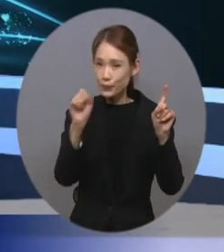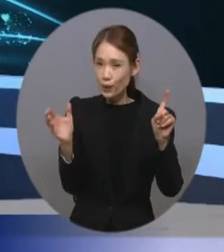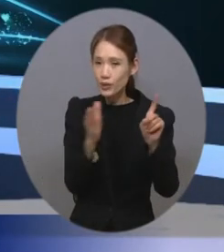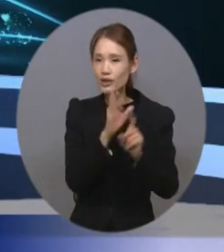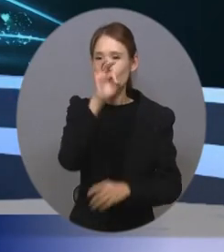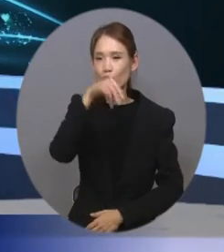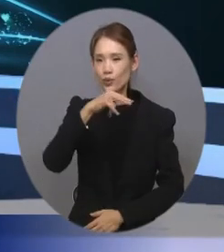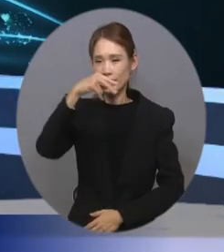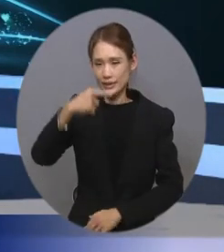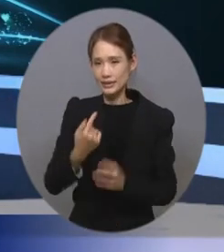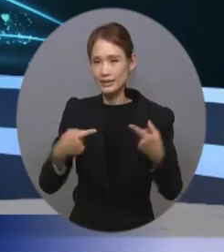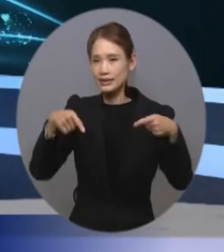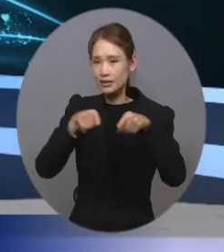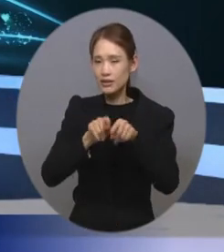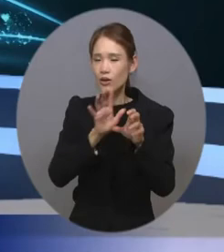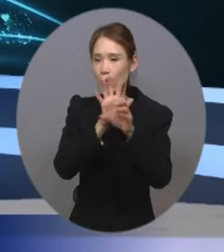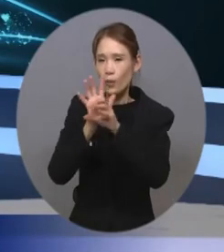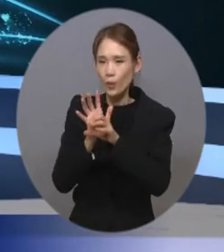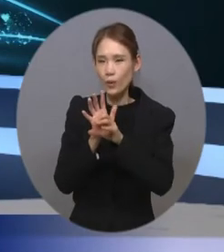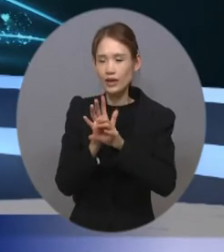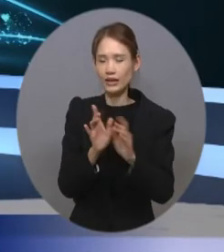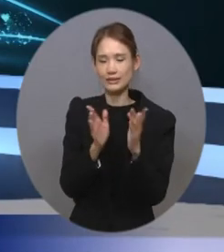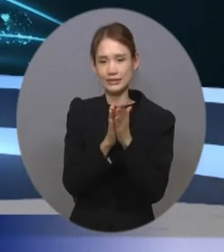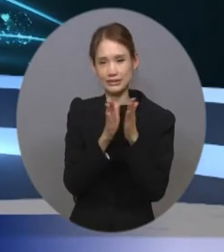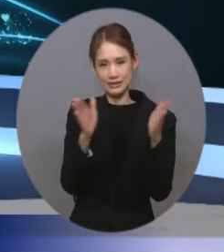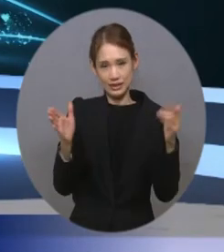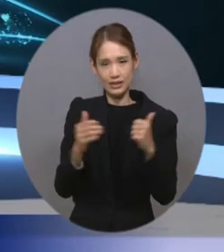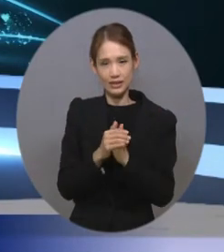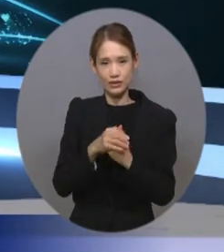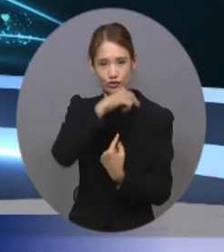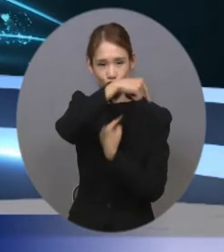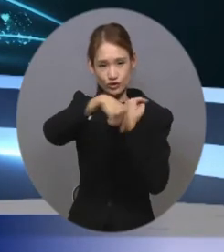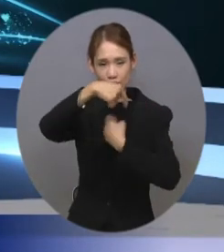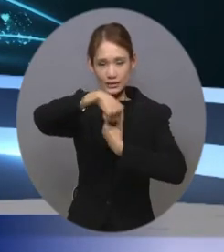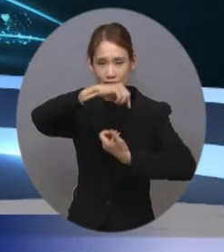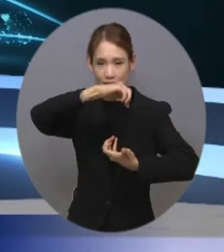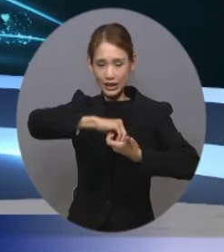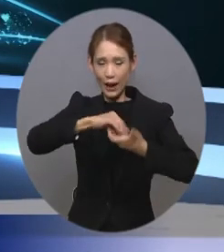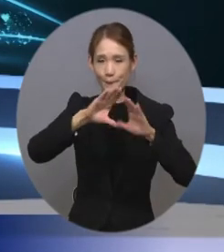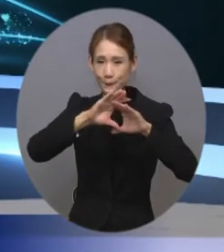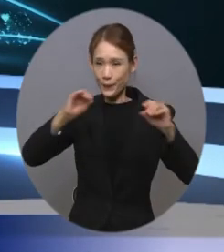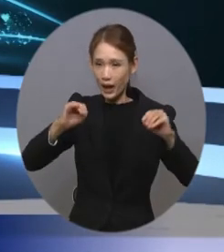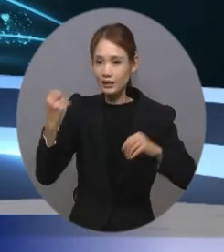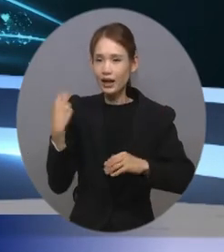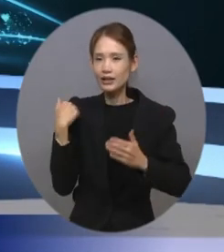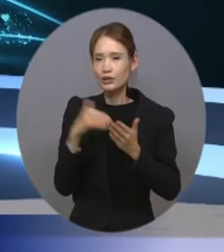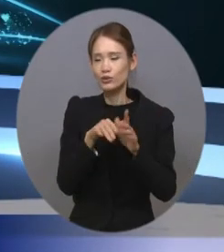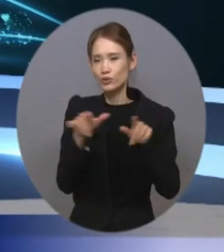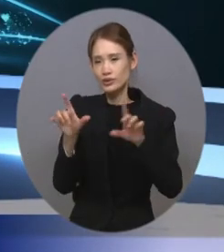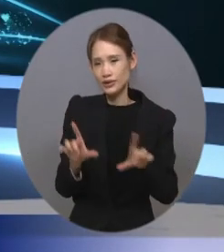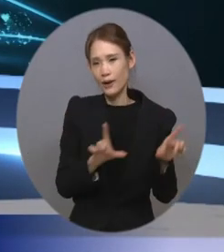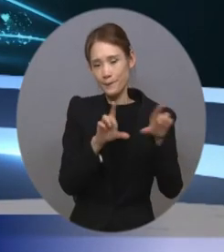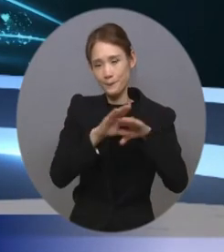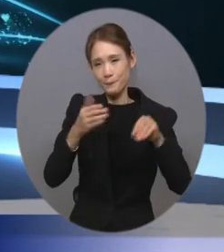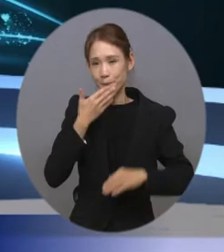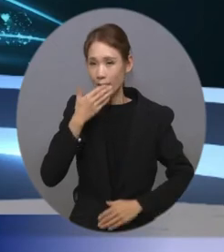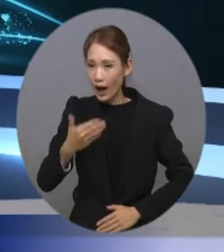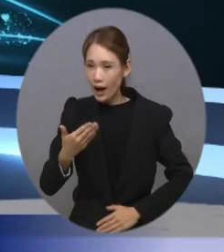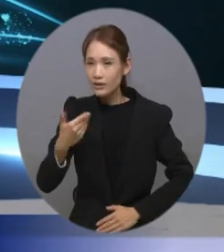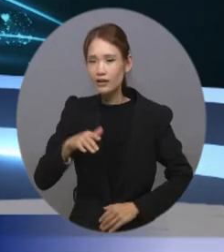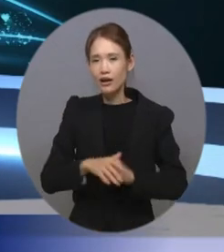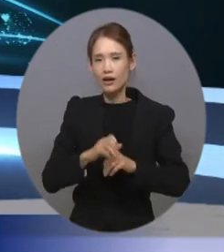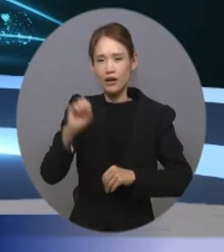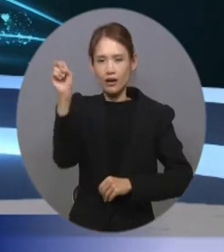위드 코로나로 접어들게 되는데요. 운영 시간 제한이 풀리는 등 다시 일상으로 돌아갈 수 있게 됐지만